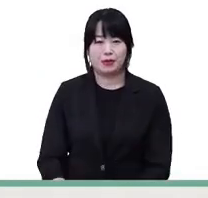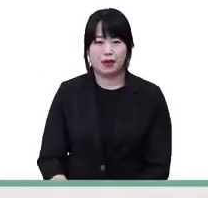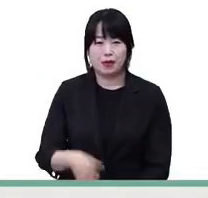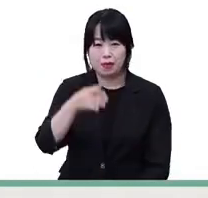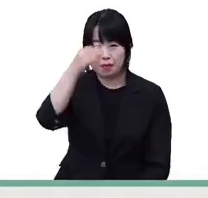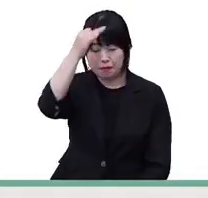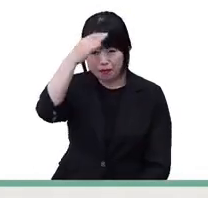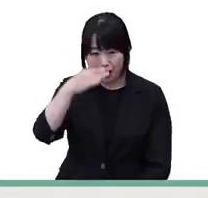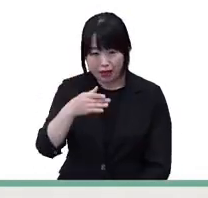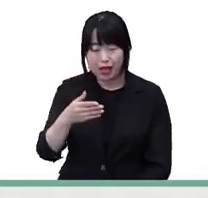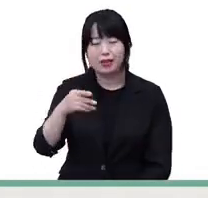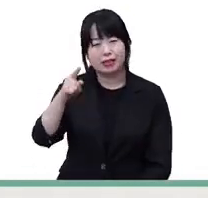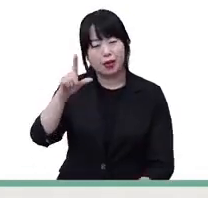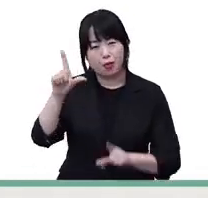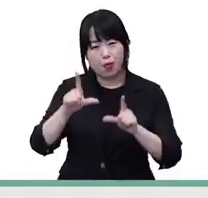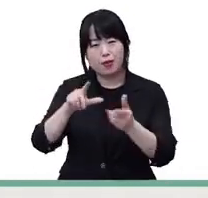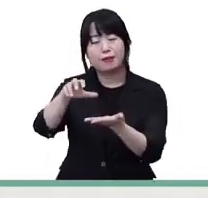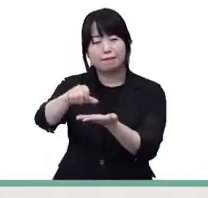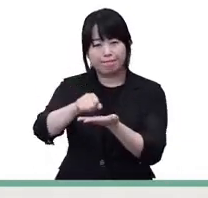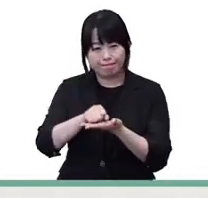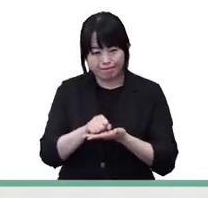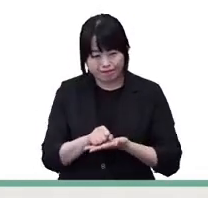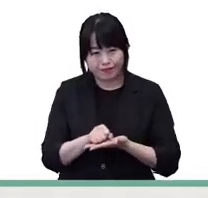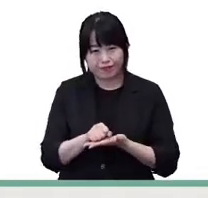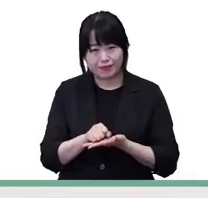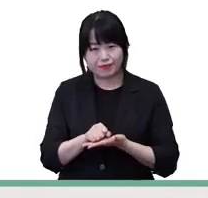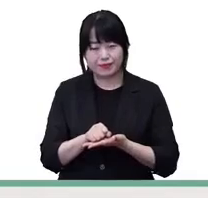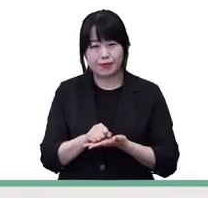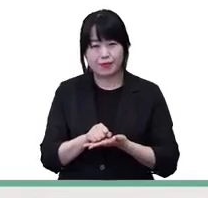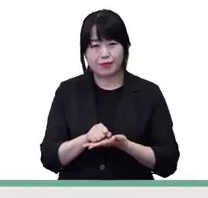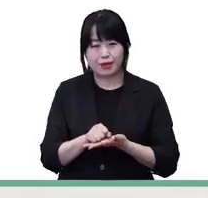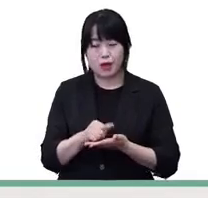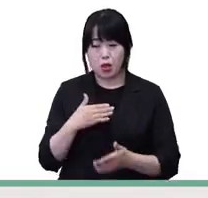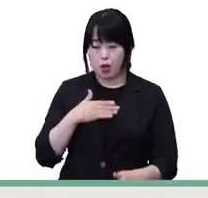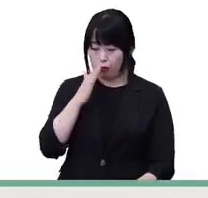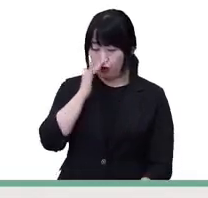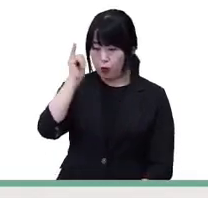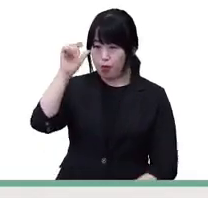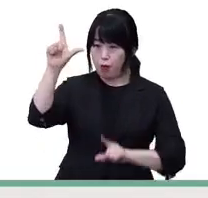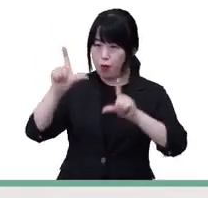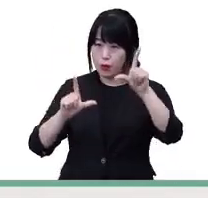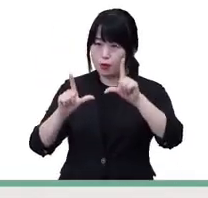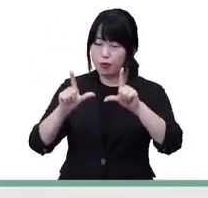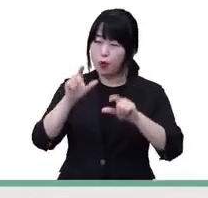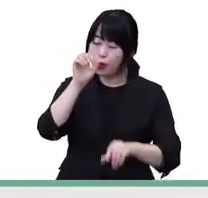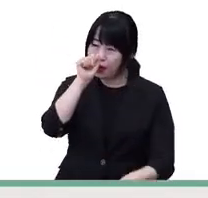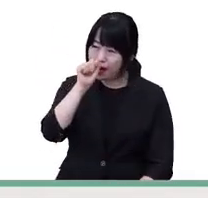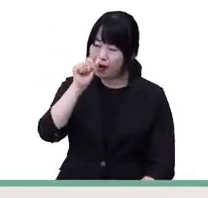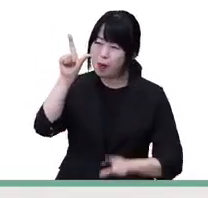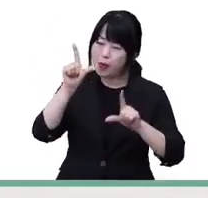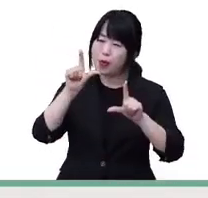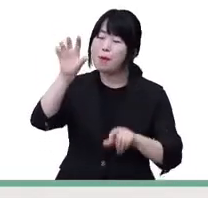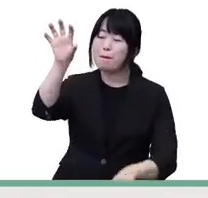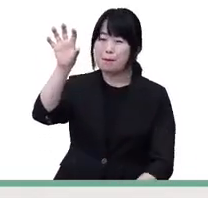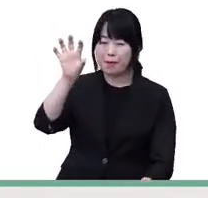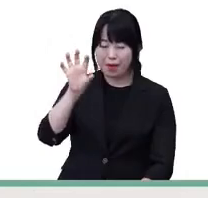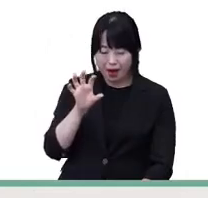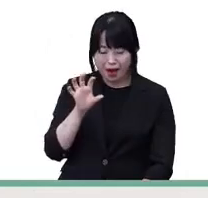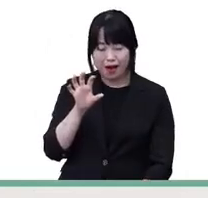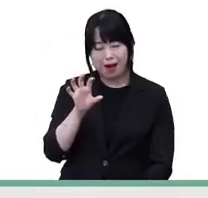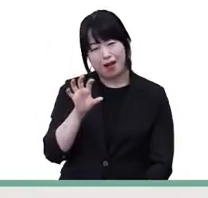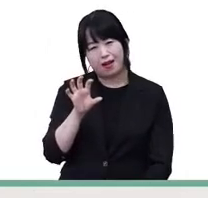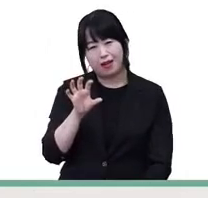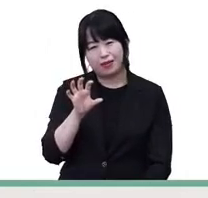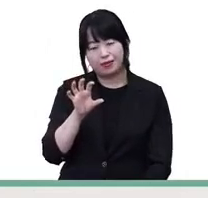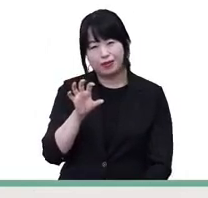잘 받아주는 모습을 보여주면 아이들이 그 분노의 순간이 지나고 난 다음에 이런 대화를 나눌